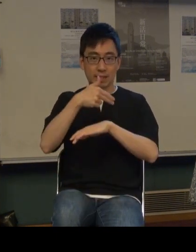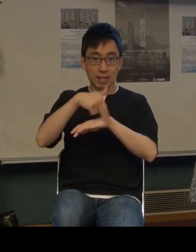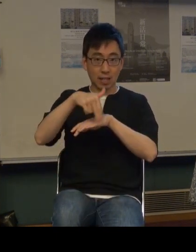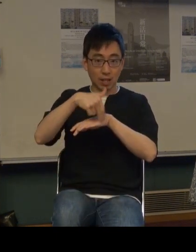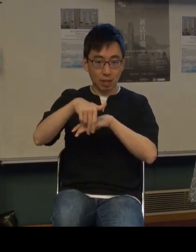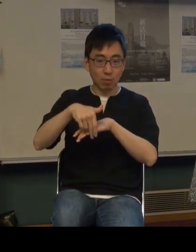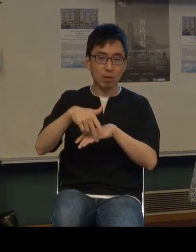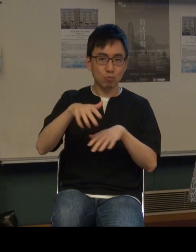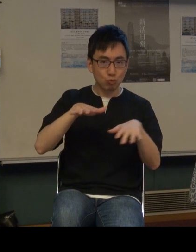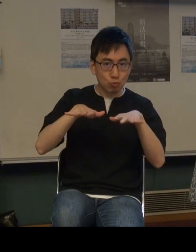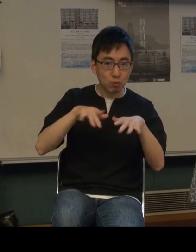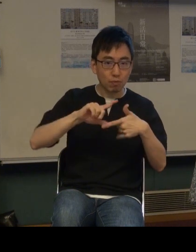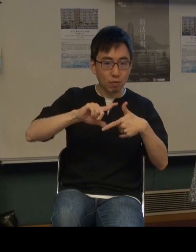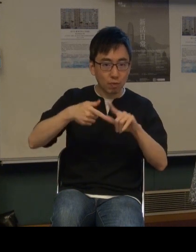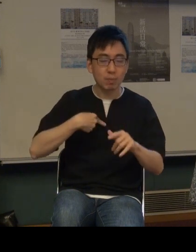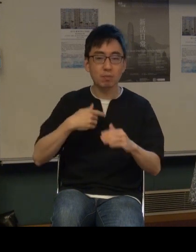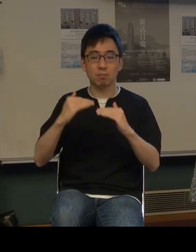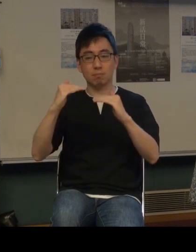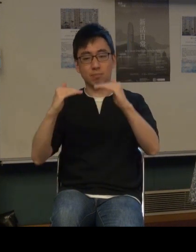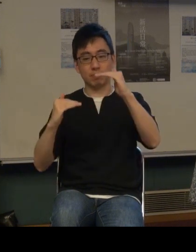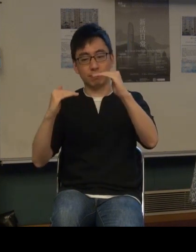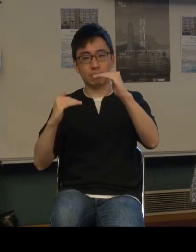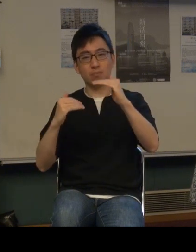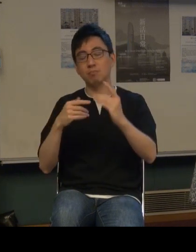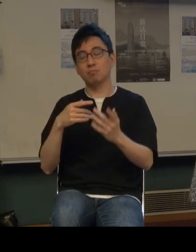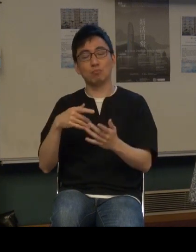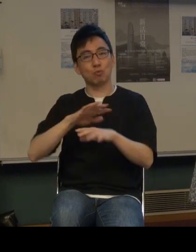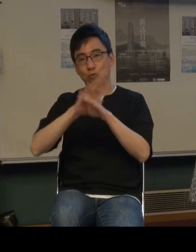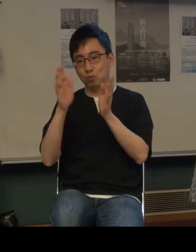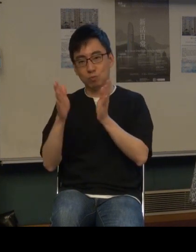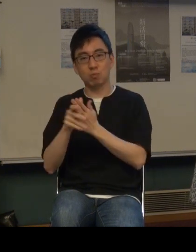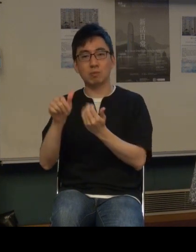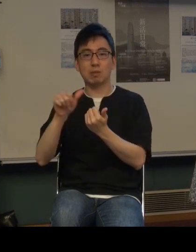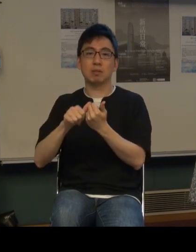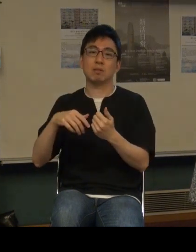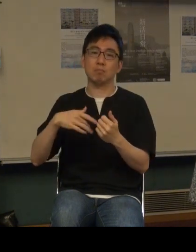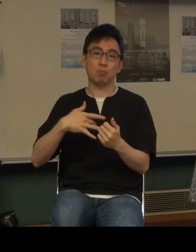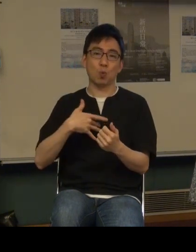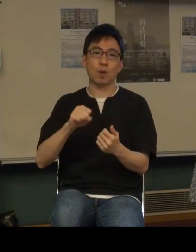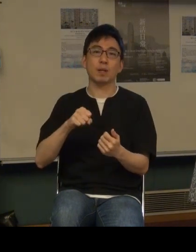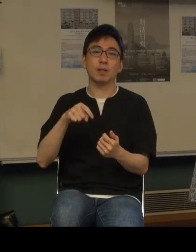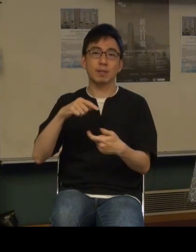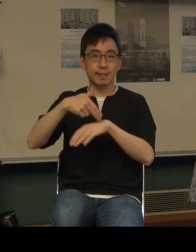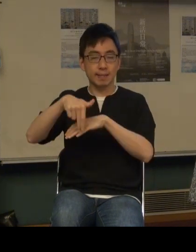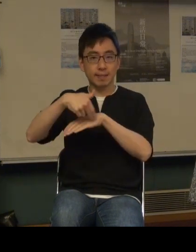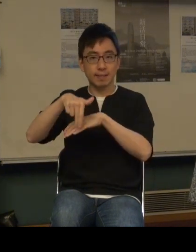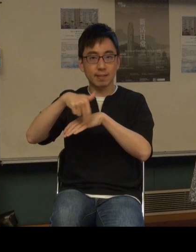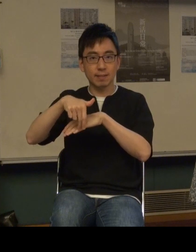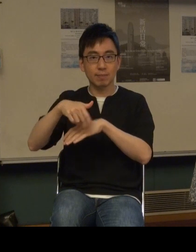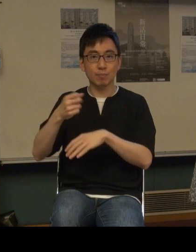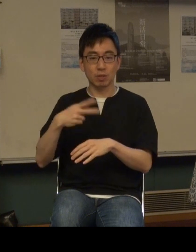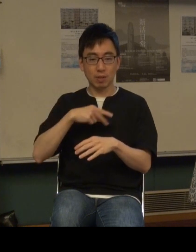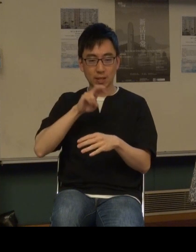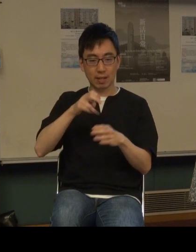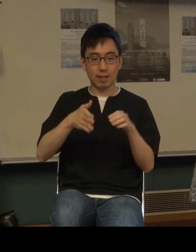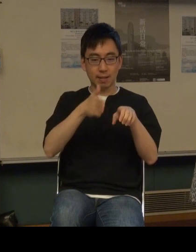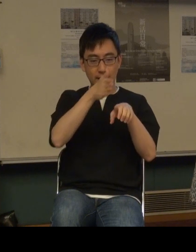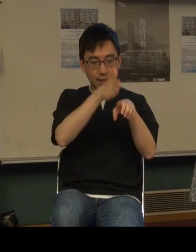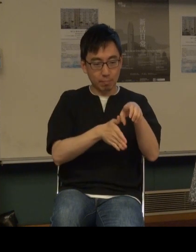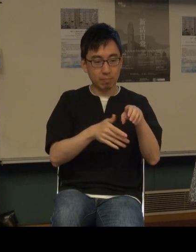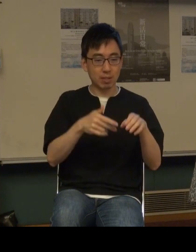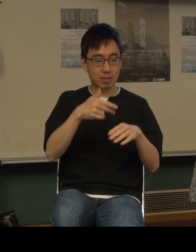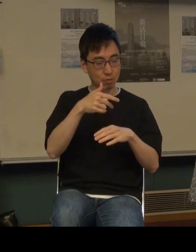面咧，開始就有啲不對稱，純粹靠功能去做嘅規劃啦。另外咧就係話，我哋見到嗰個立面處理咧，都